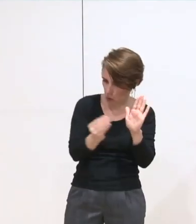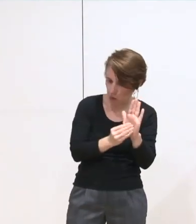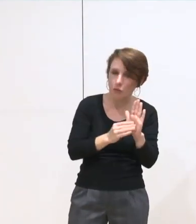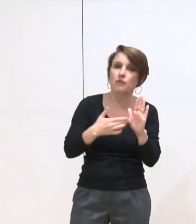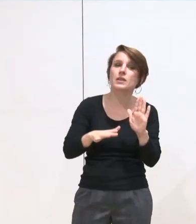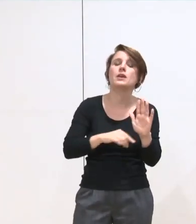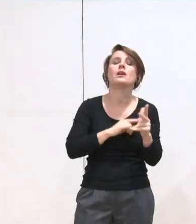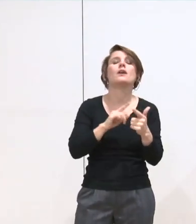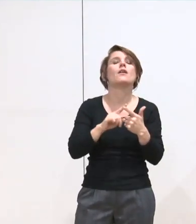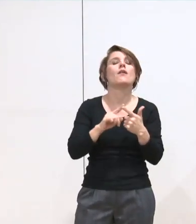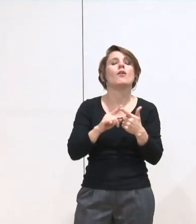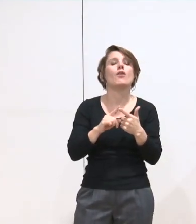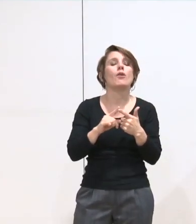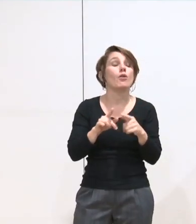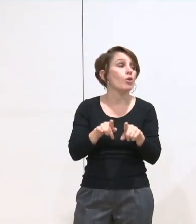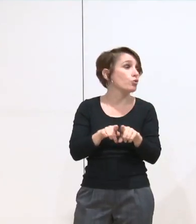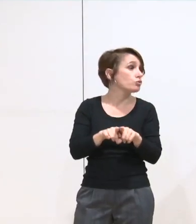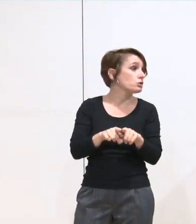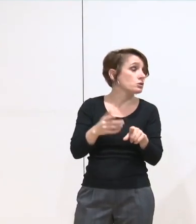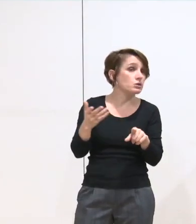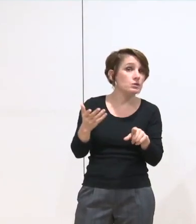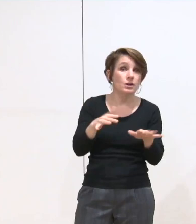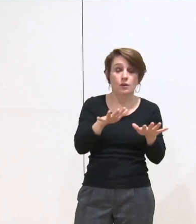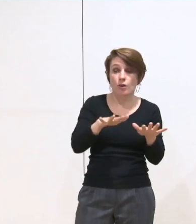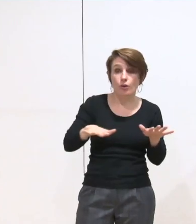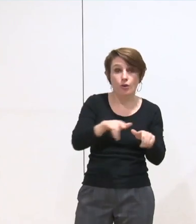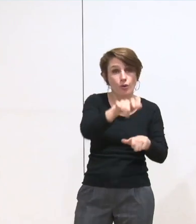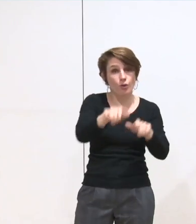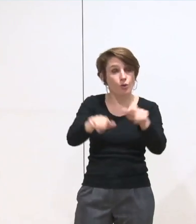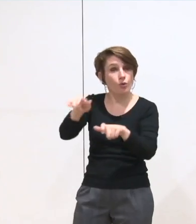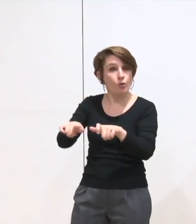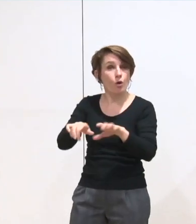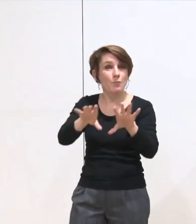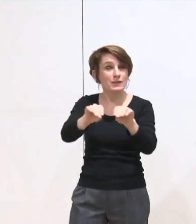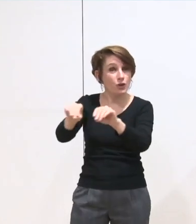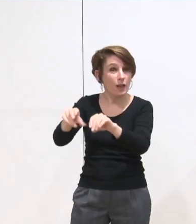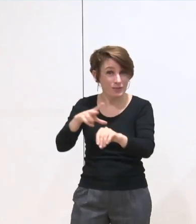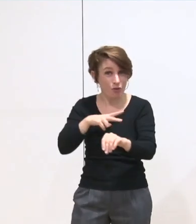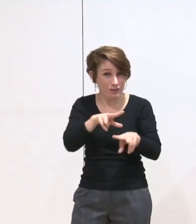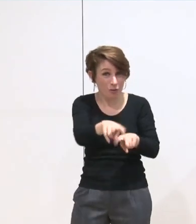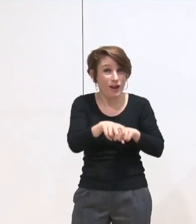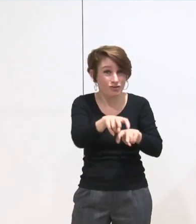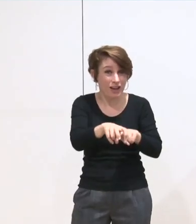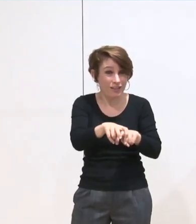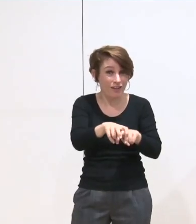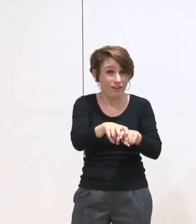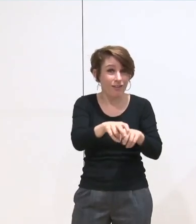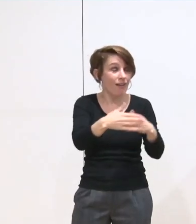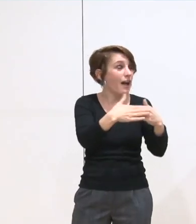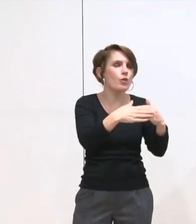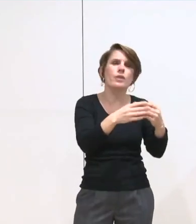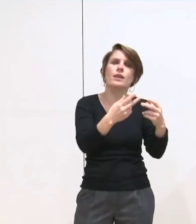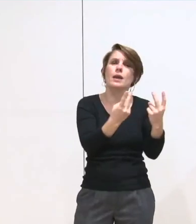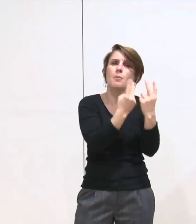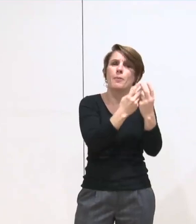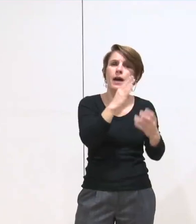Martin aux habitants qui ont une parcelle de jardin dans les jardins partagés Bachelard de